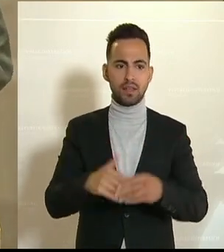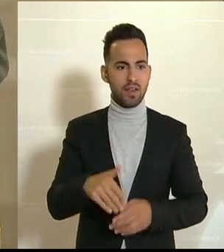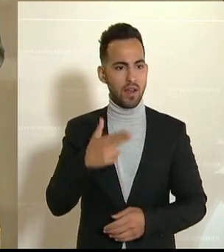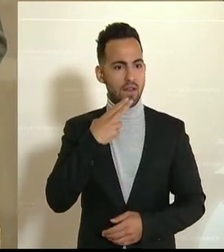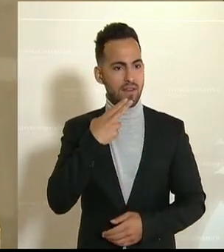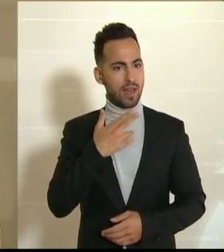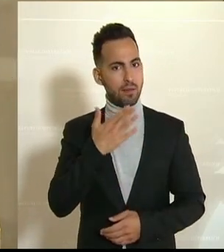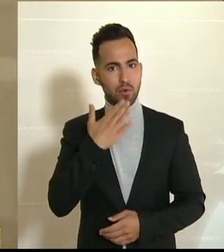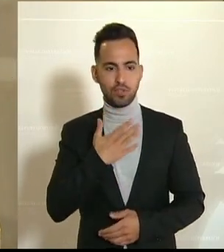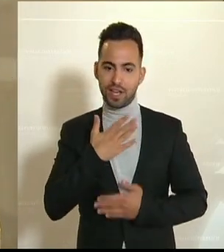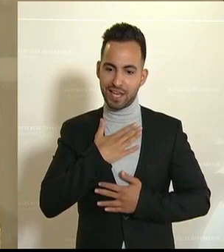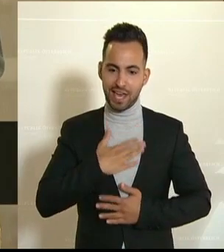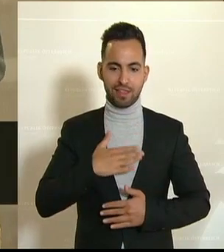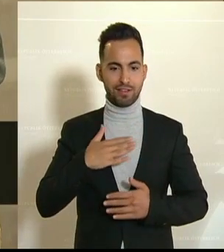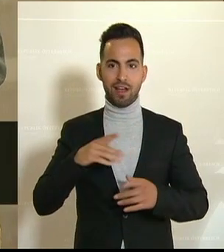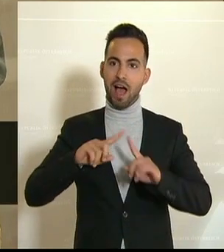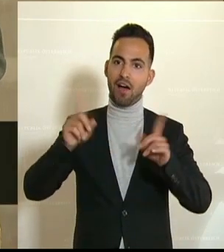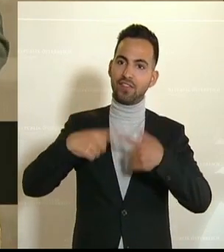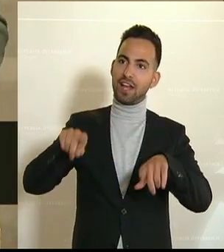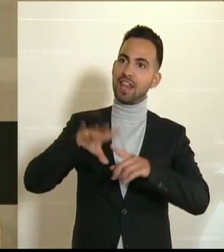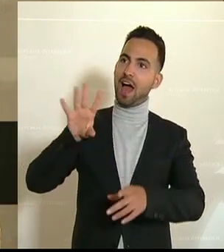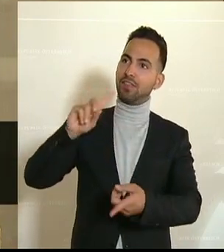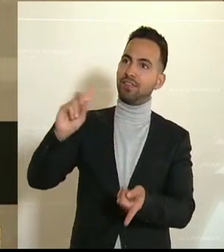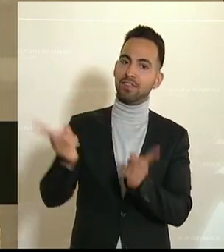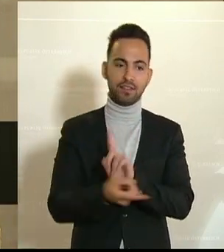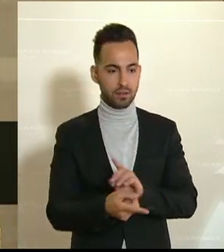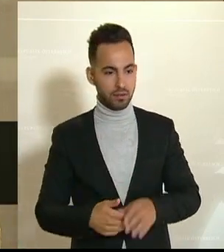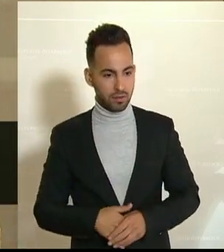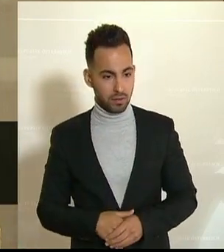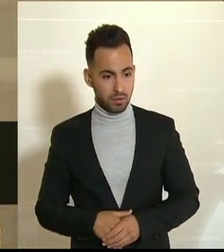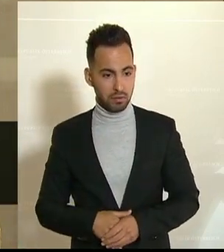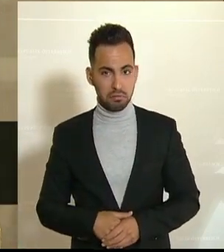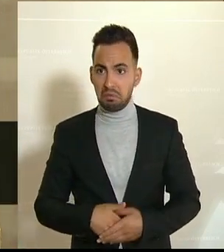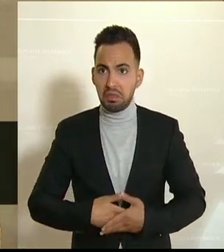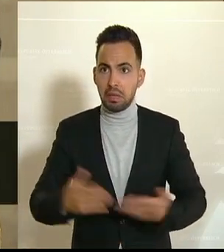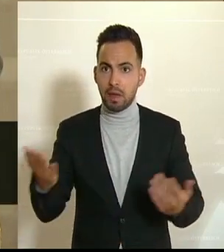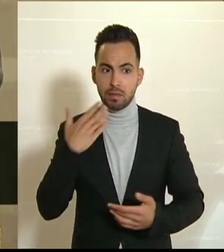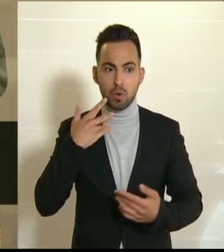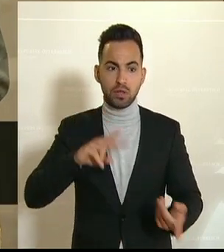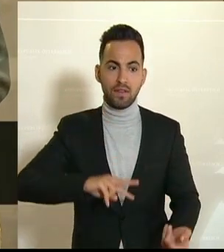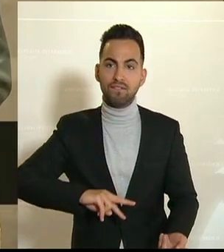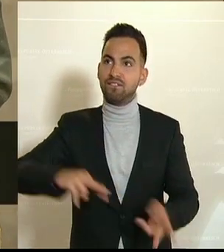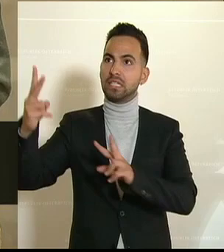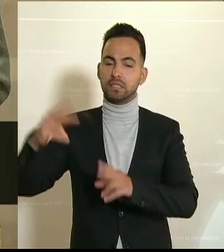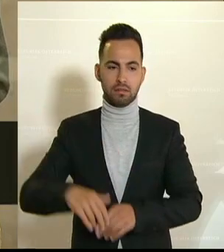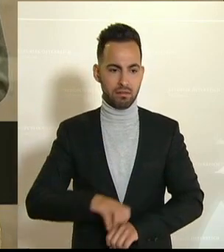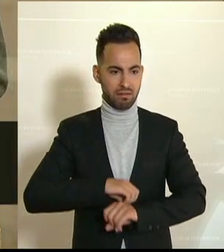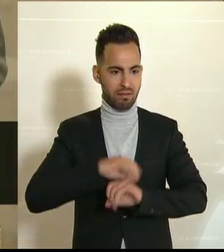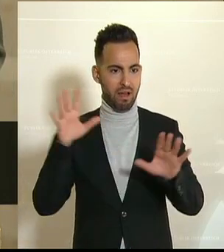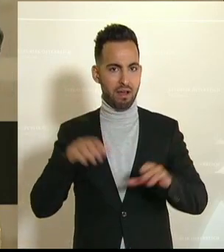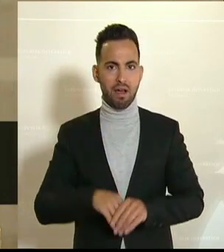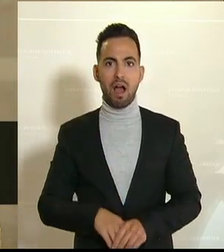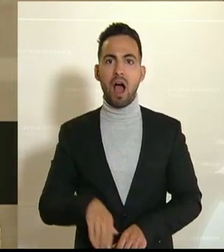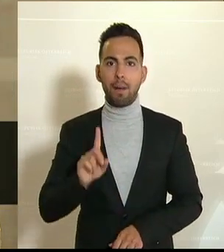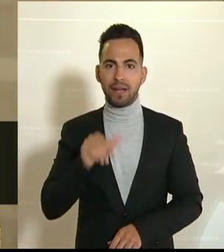Österreichern gern in einem anderen Land jetzt wäre, dann ist die Antwort logisch nahezu niemand. Sie müssen nur dazu sagen, dass das